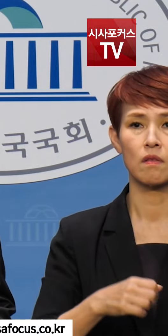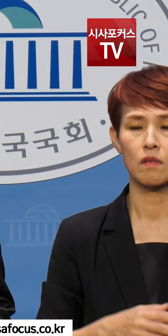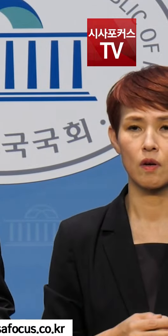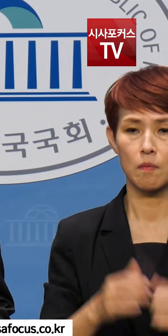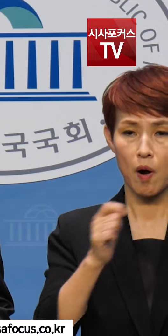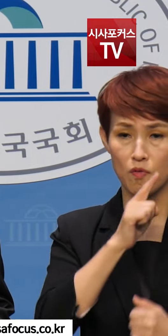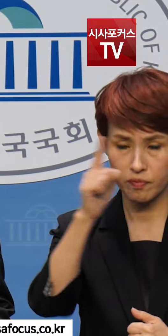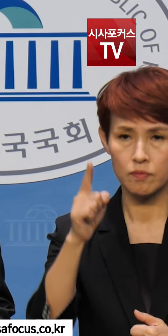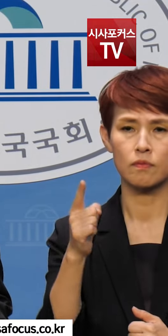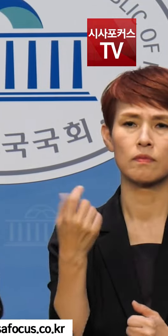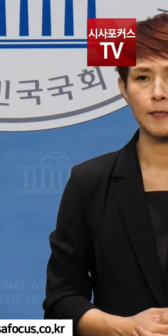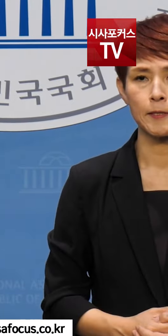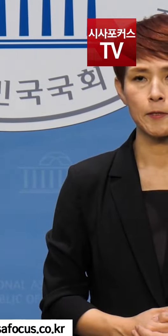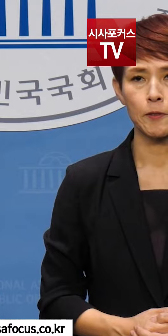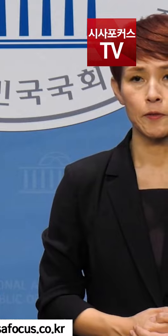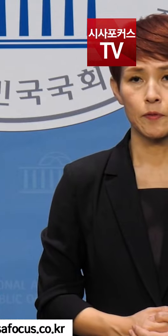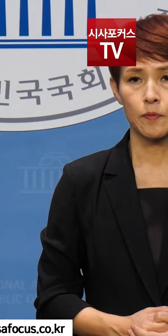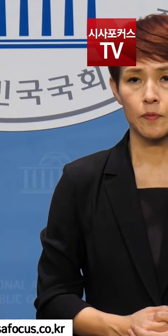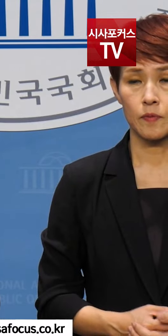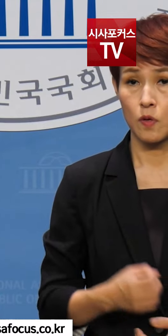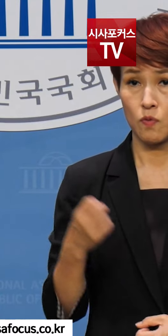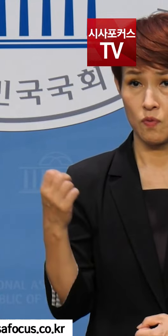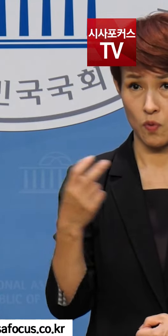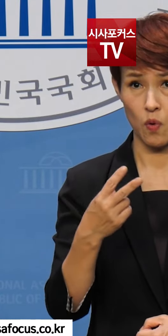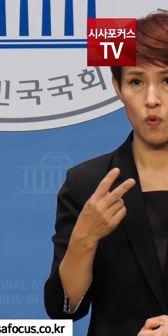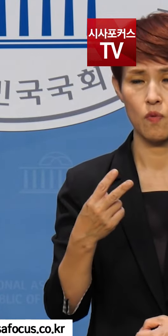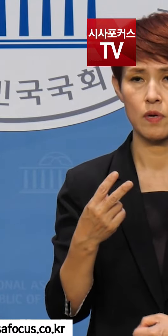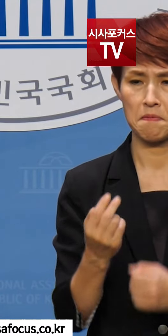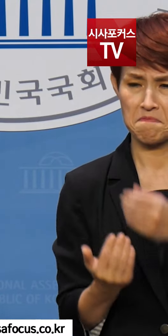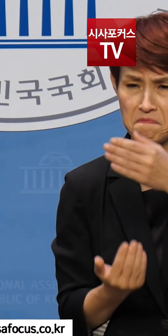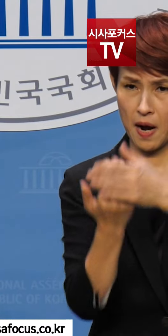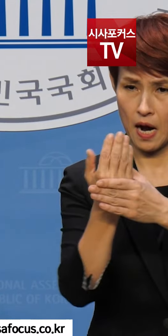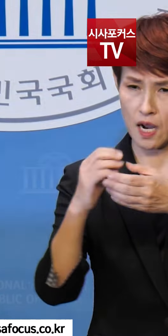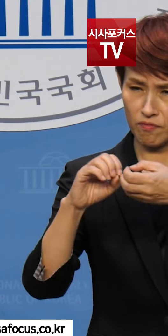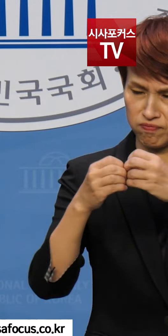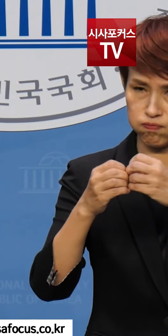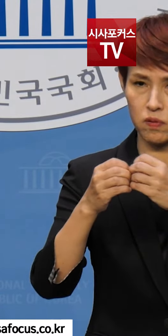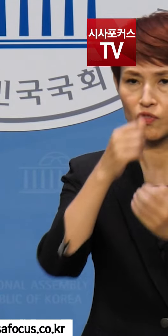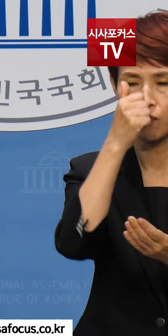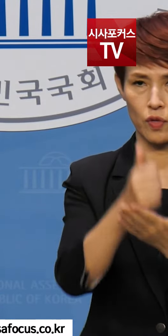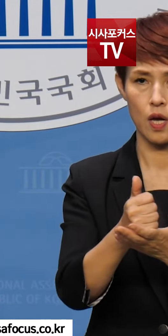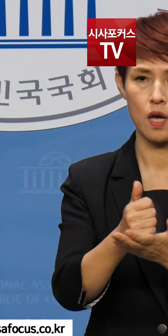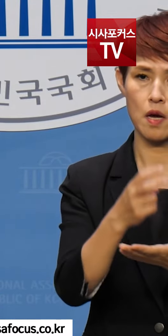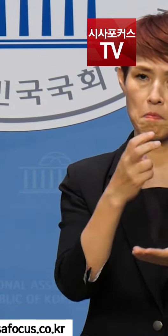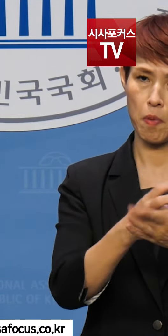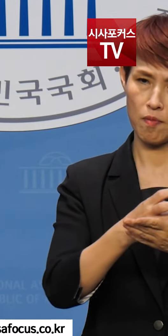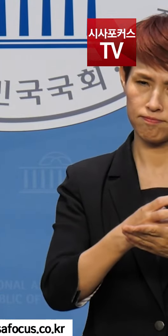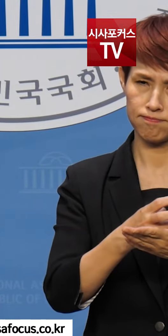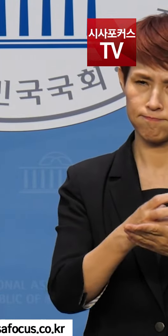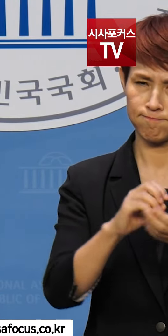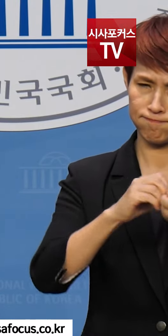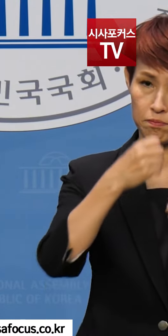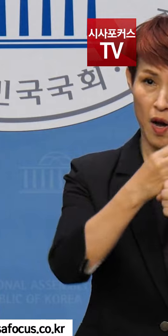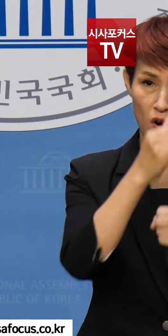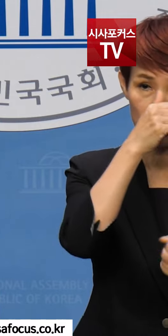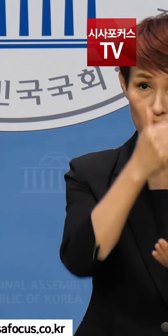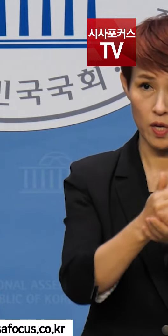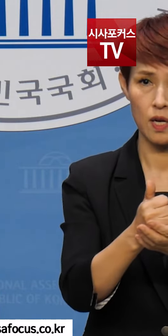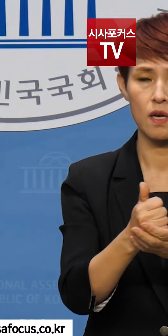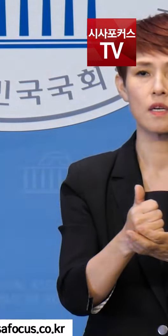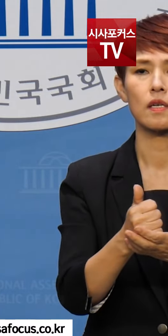본연의 모습으로 돌아가야 합니다. 또한 사건 조작죄와 법 애곡죄를 도입하여 수사기관의